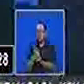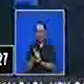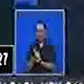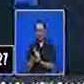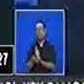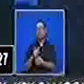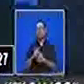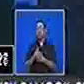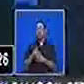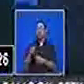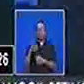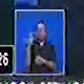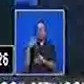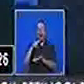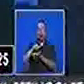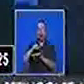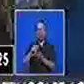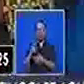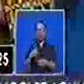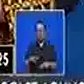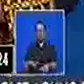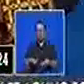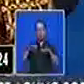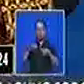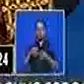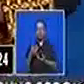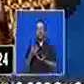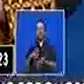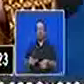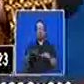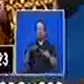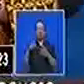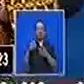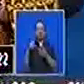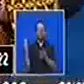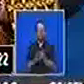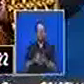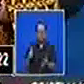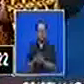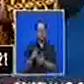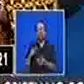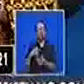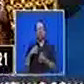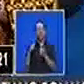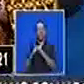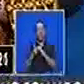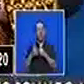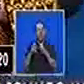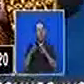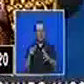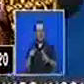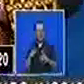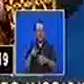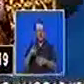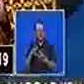sangat luar biasa. Ini satu gejala alam barangkali yang mesti kita sikapi. Dan tadi dengan